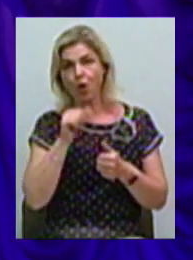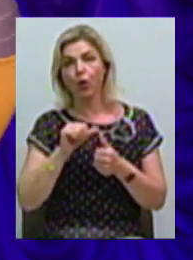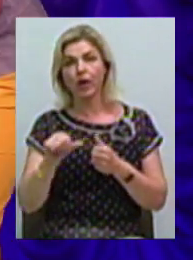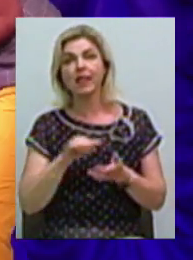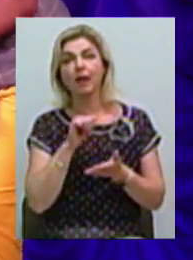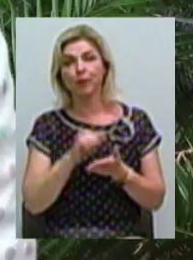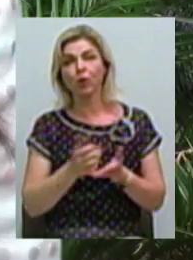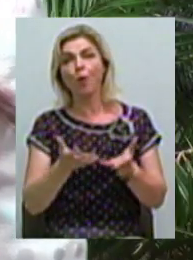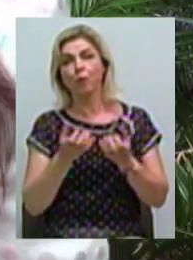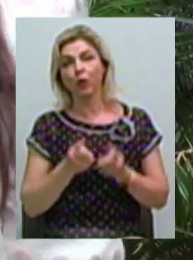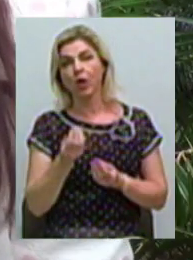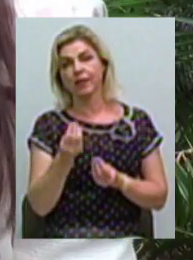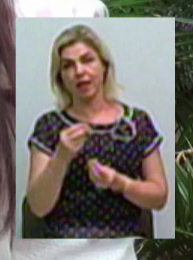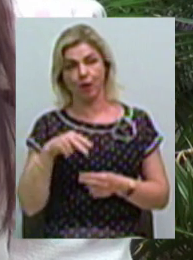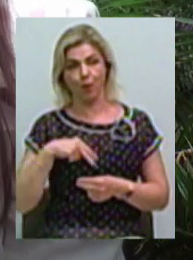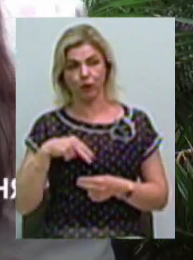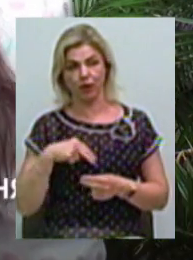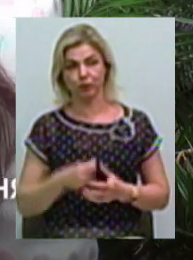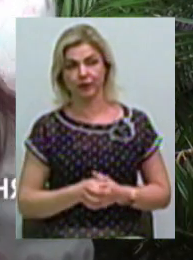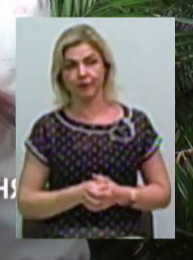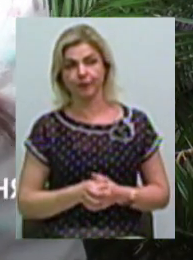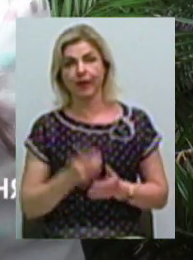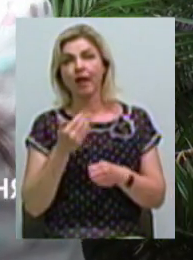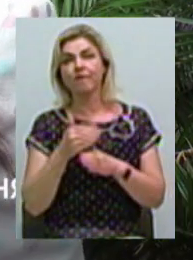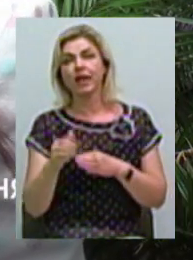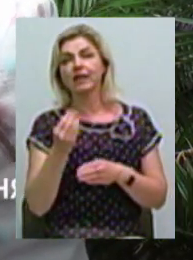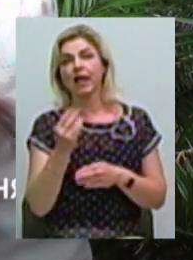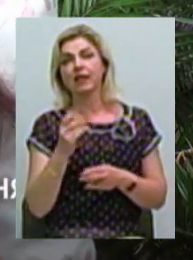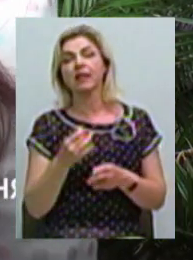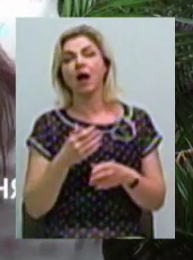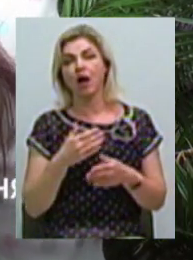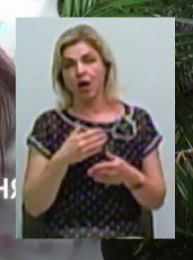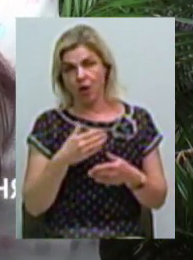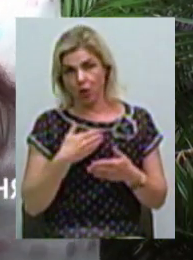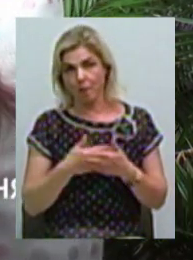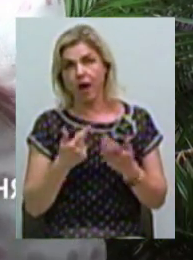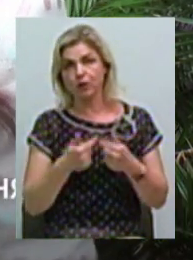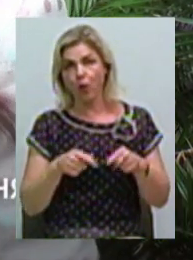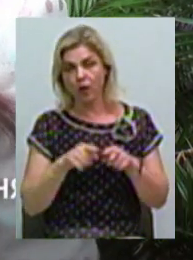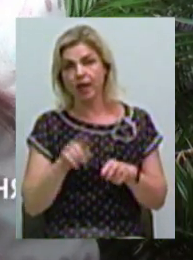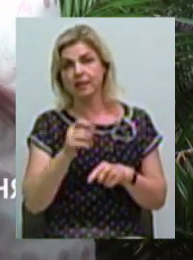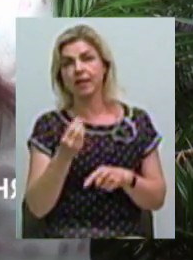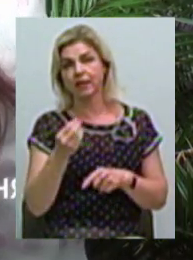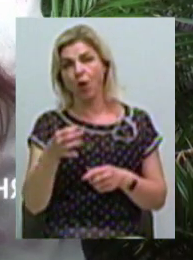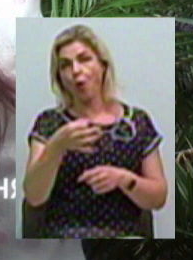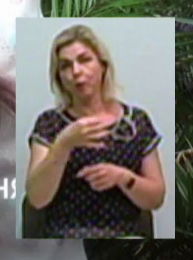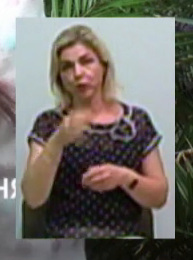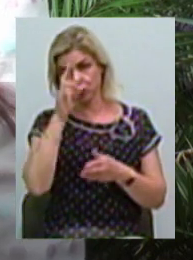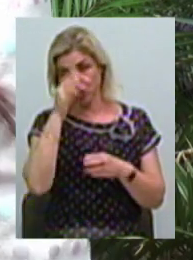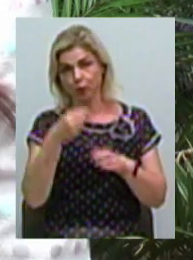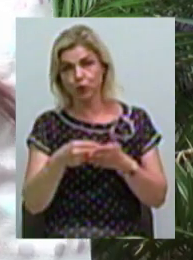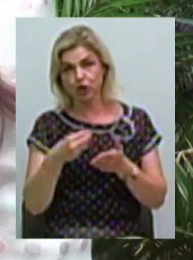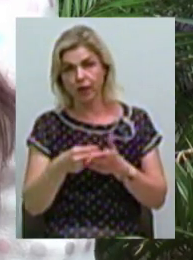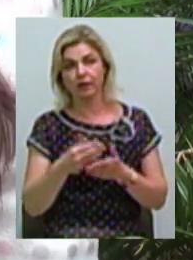отримають грошові подарунки. Виділені кошти на фінансування громадської організації осіб з інвалідністю за рахунок коштів обласного бюджету. Ви знаєте,